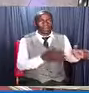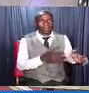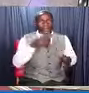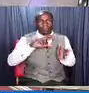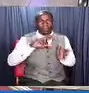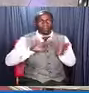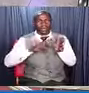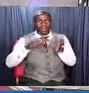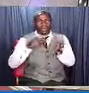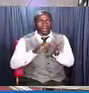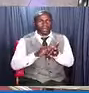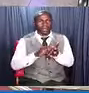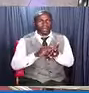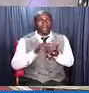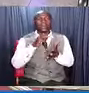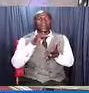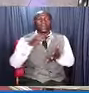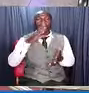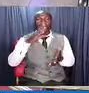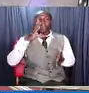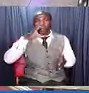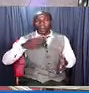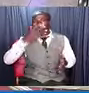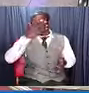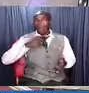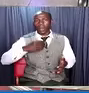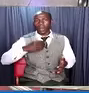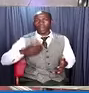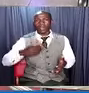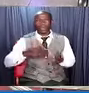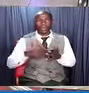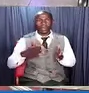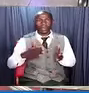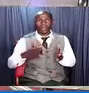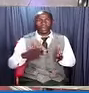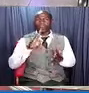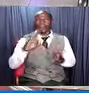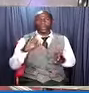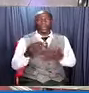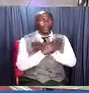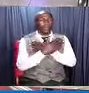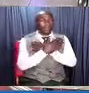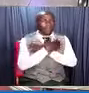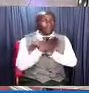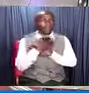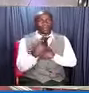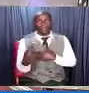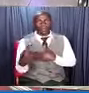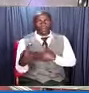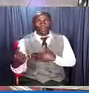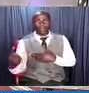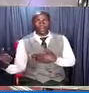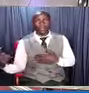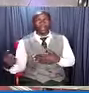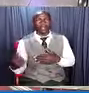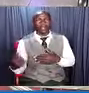Maana yake meaning usidharau mnyonge, usidharau mnyonge, dharau wewe watu wa kupendana, kupendana na kuhurumiana na kuombeana.